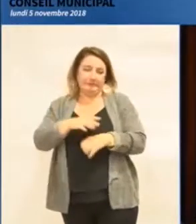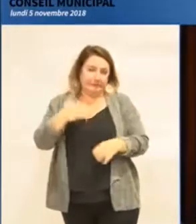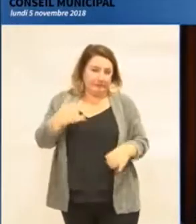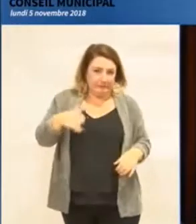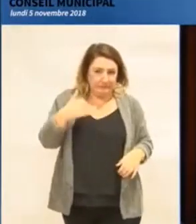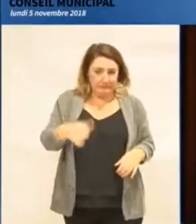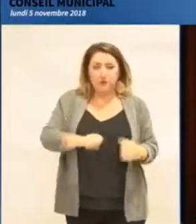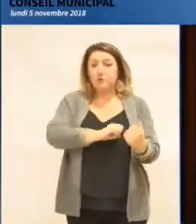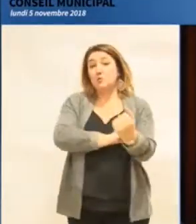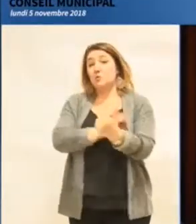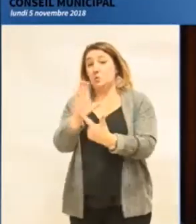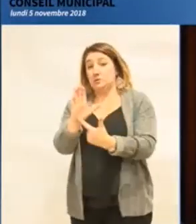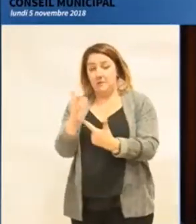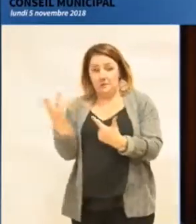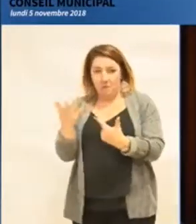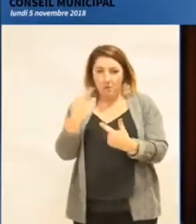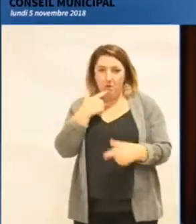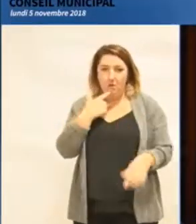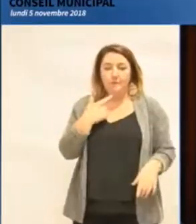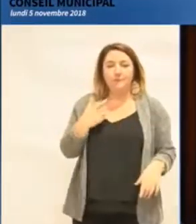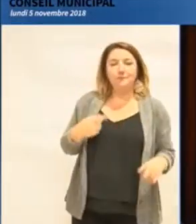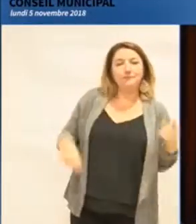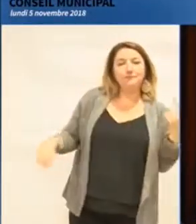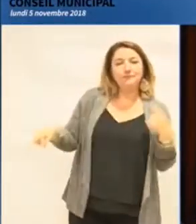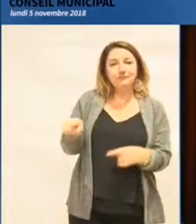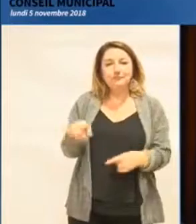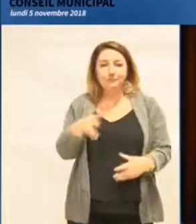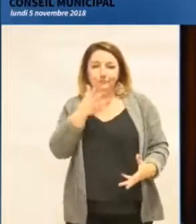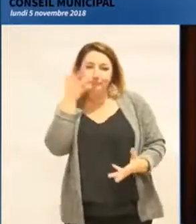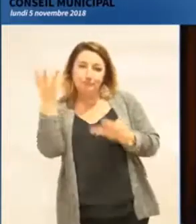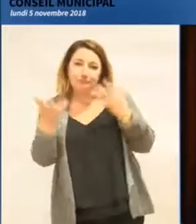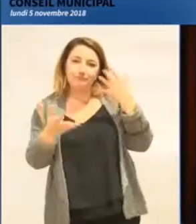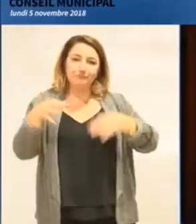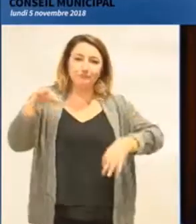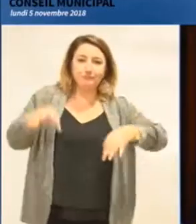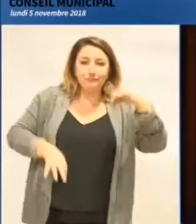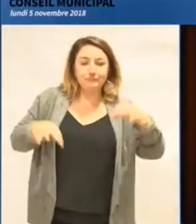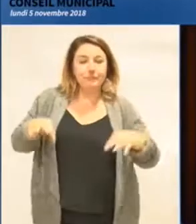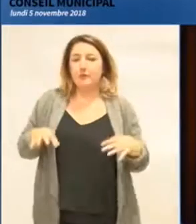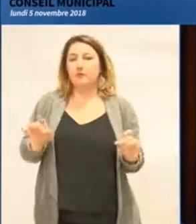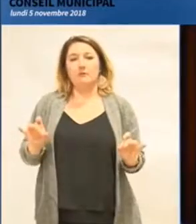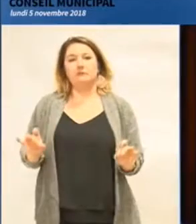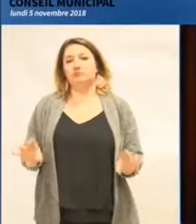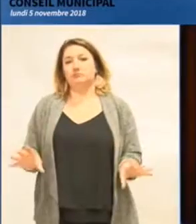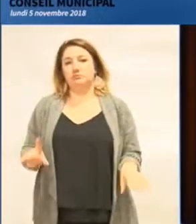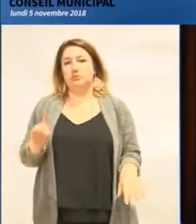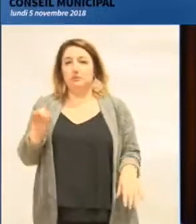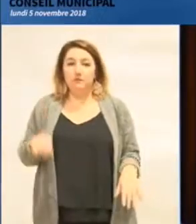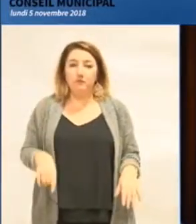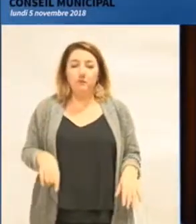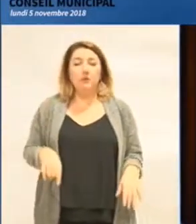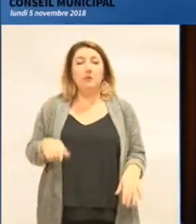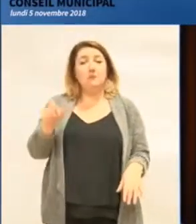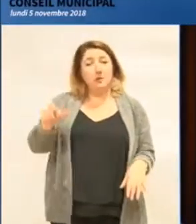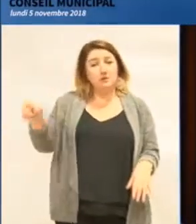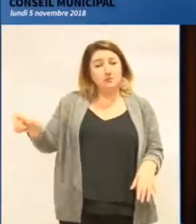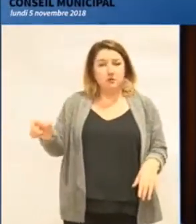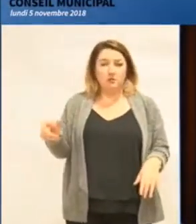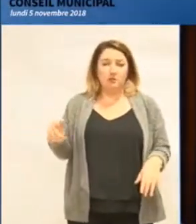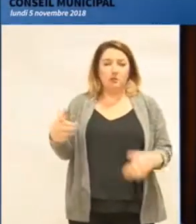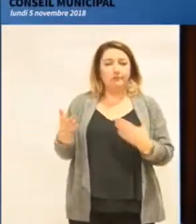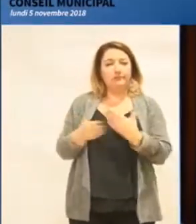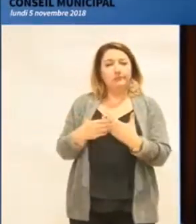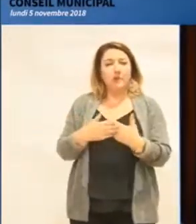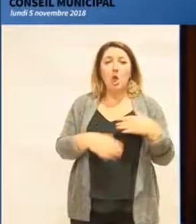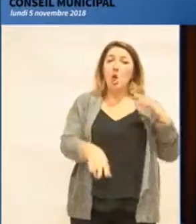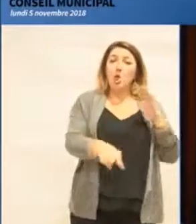devons refuser le populisme ambiant, qui fait que certains ont pu comparer Grenoble avec une ville américaine des années 20, qui